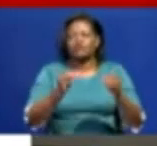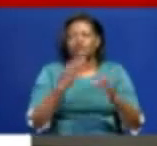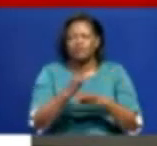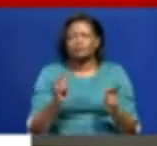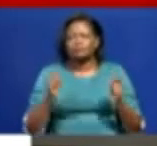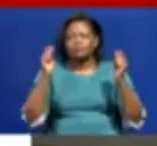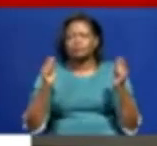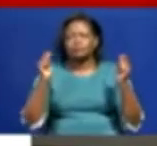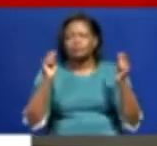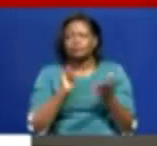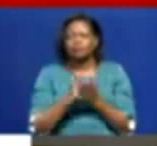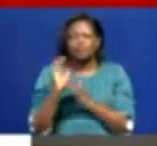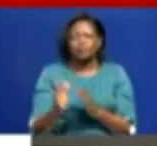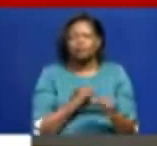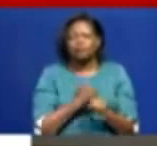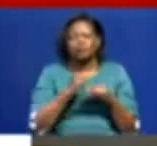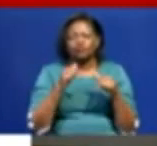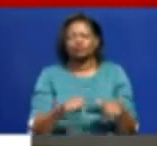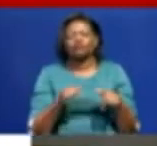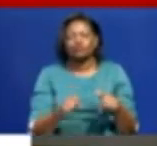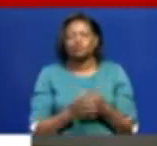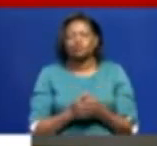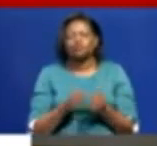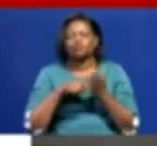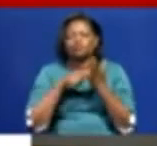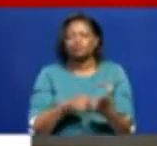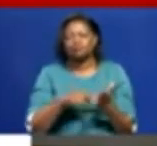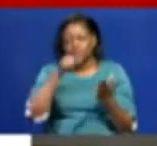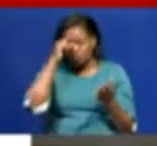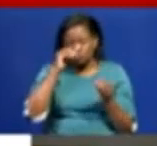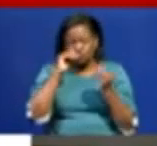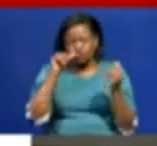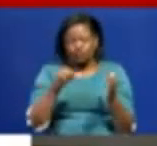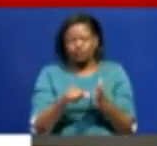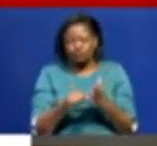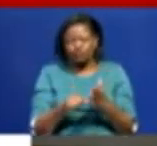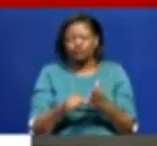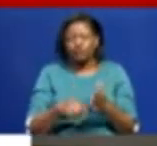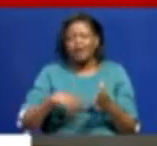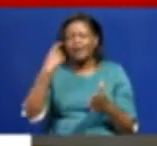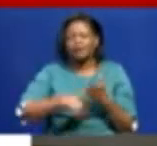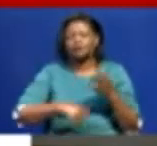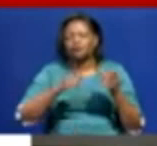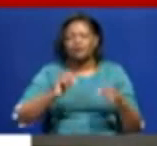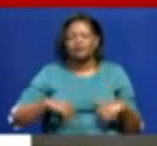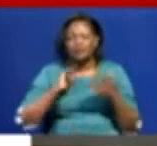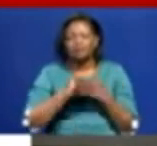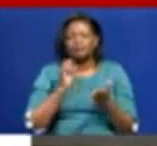maandamano iliyoratibiwa kufanyika leo kushinikiza serikali kushughulikia hali ngumu ya maisha inayoshuhudiwa humu